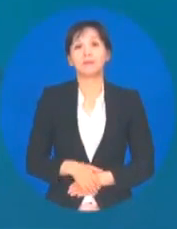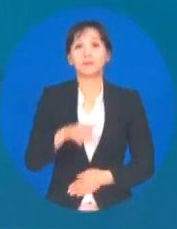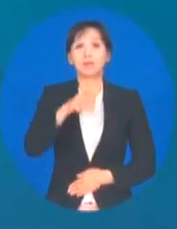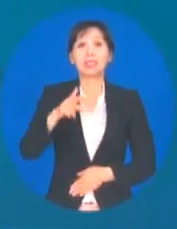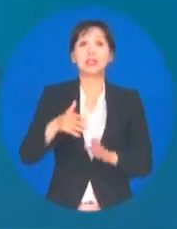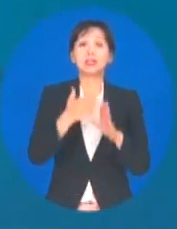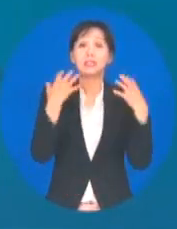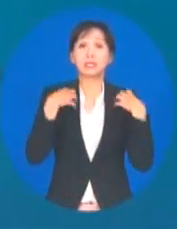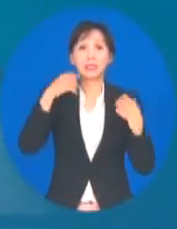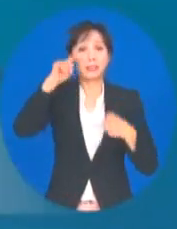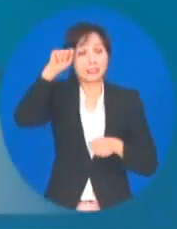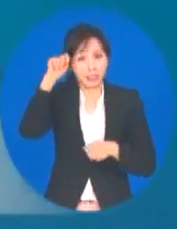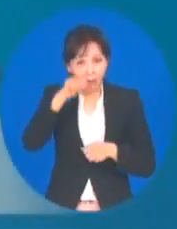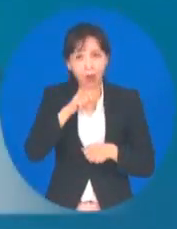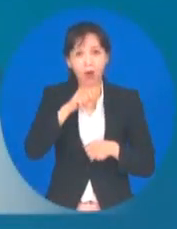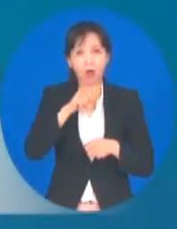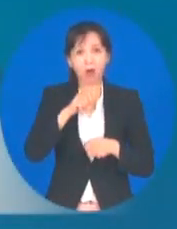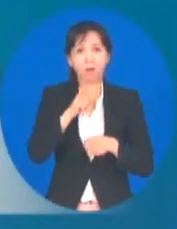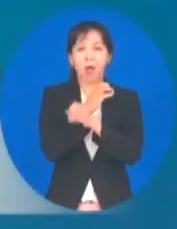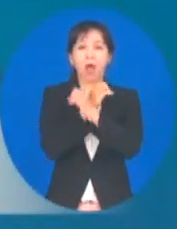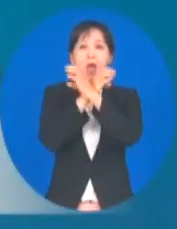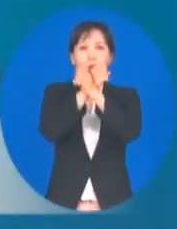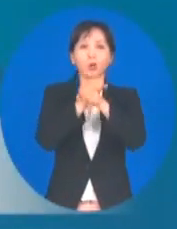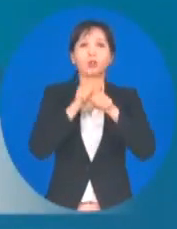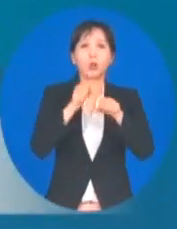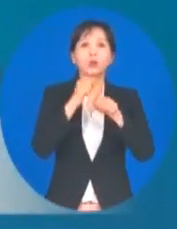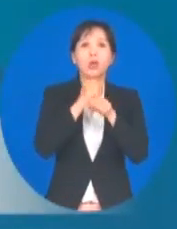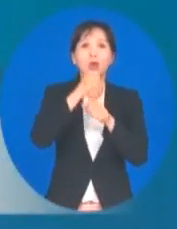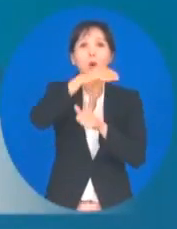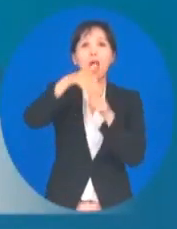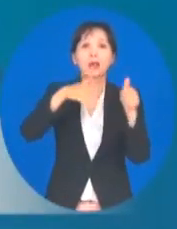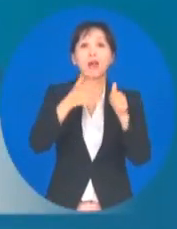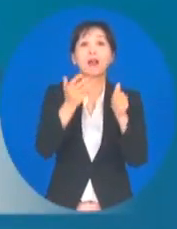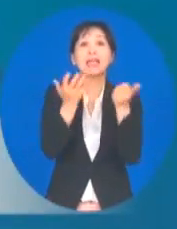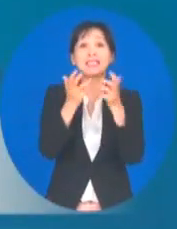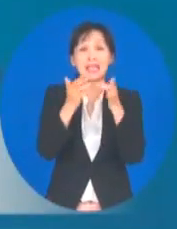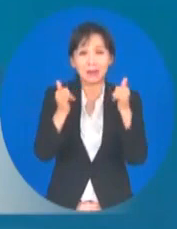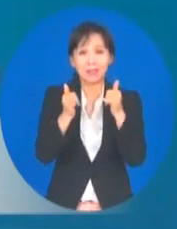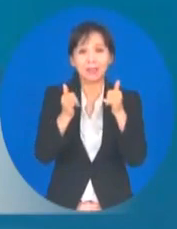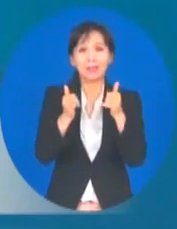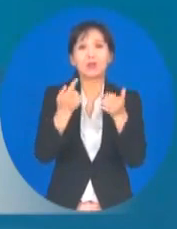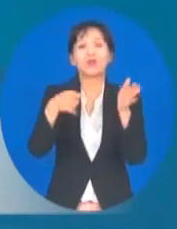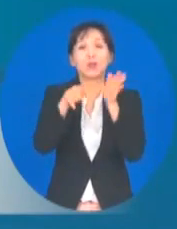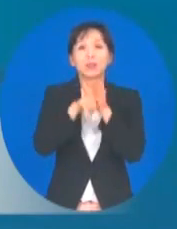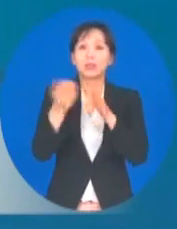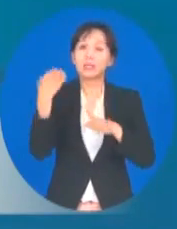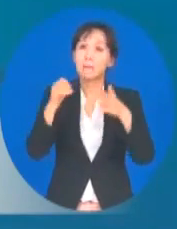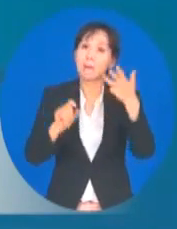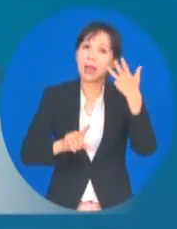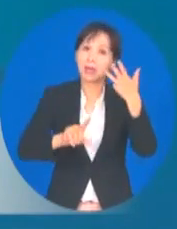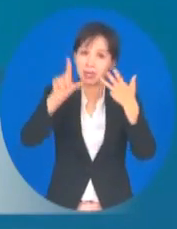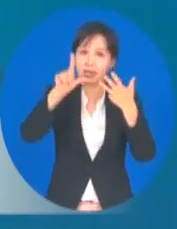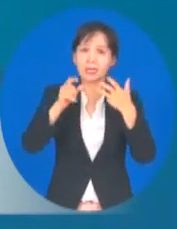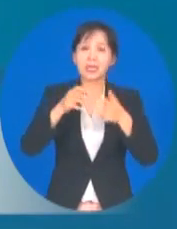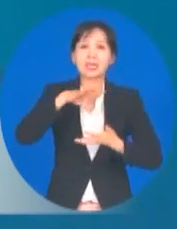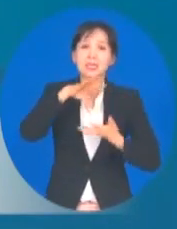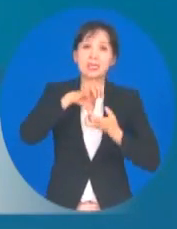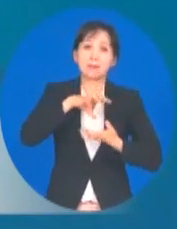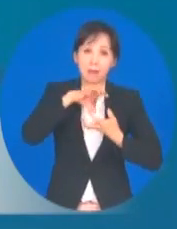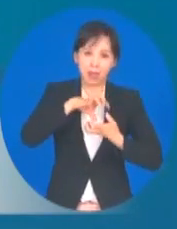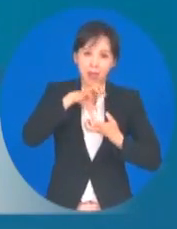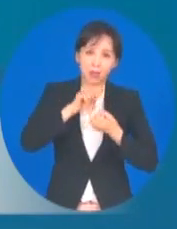제천시는 새벽 가로 청소를 담당하고 있는 환경미화원을 대상으로 지난달 8일 심폐소생술